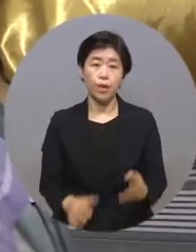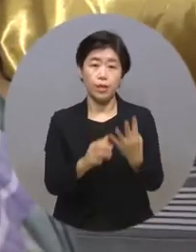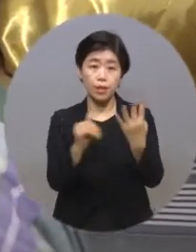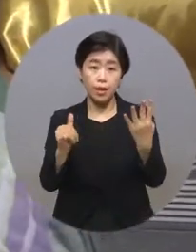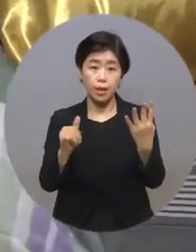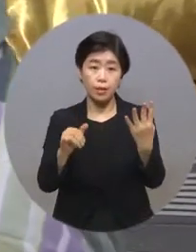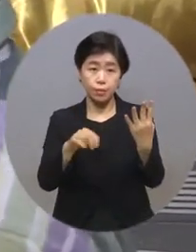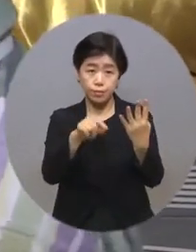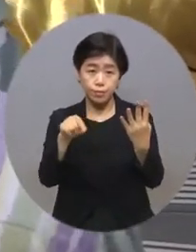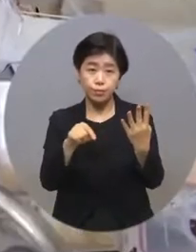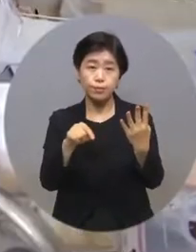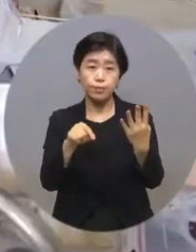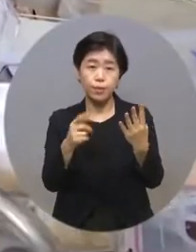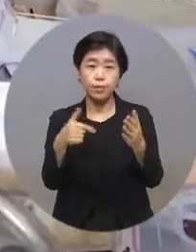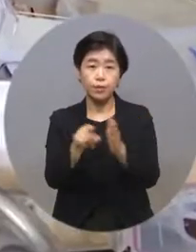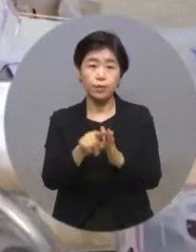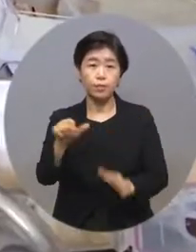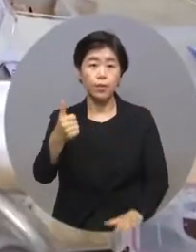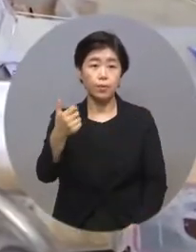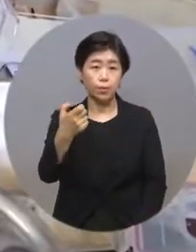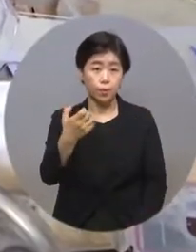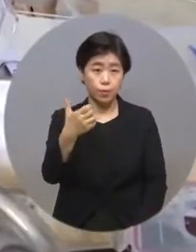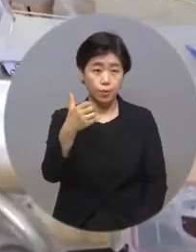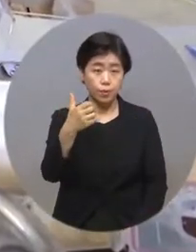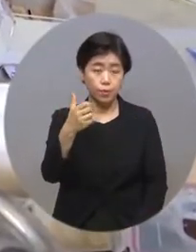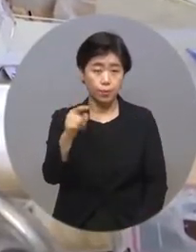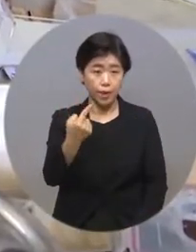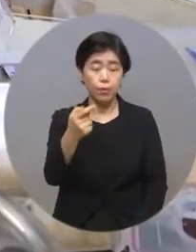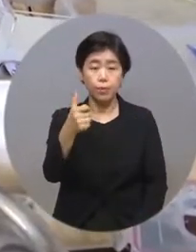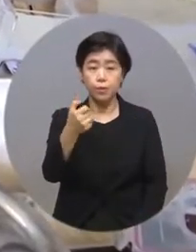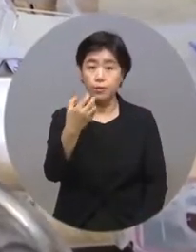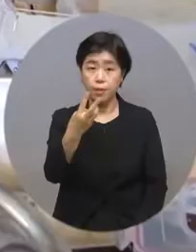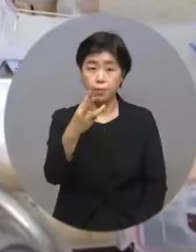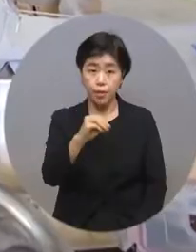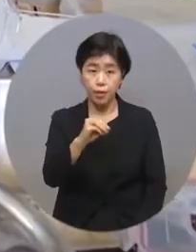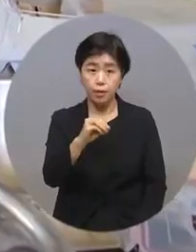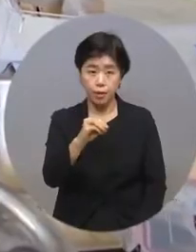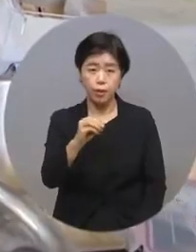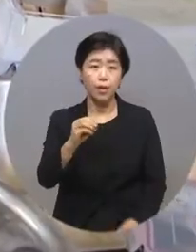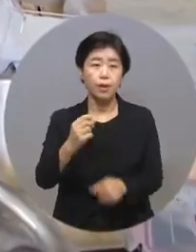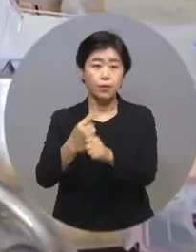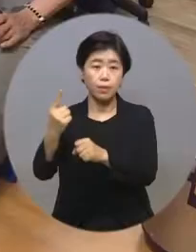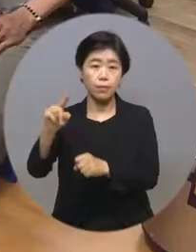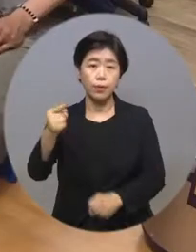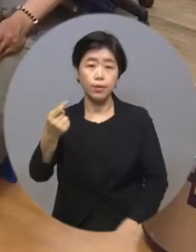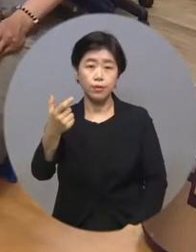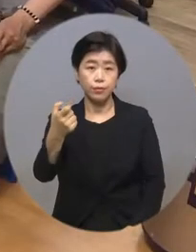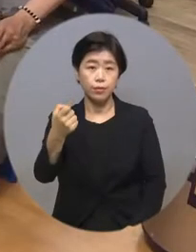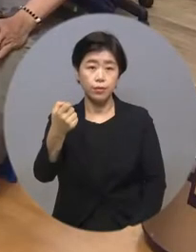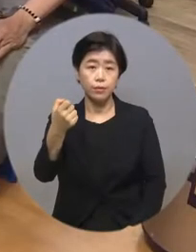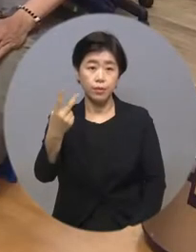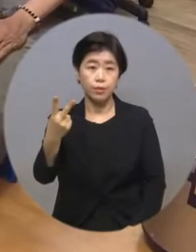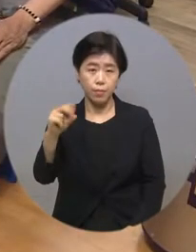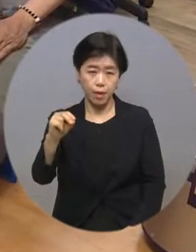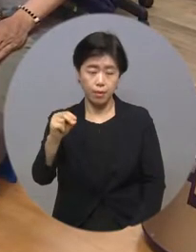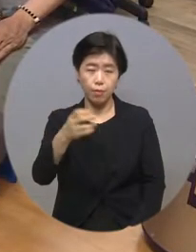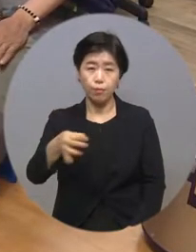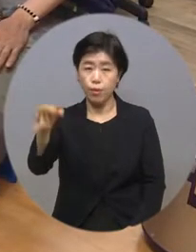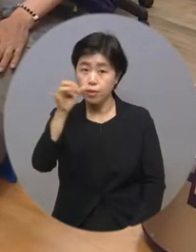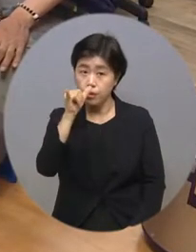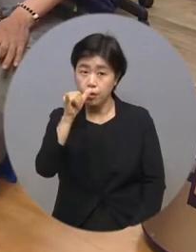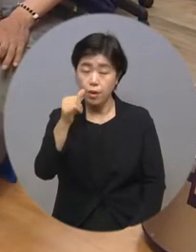올해 153만 6,324원에서 내년 162만 289원으로 올랐습니다. 이는 올해 대비